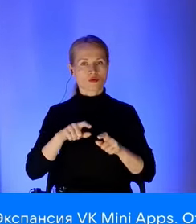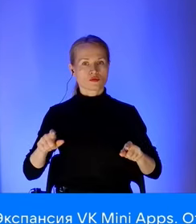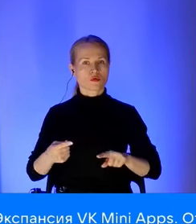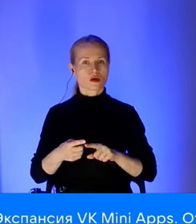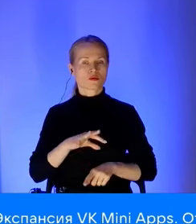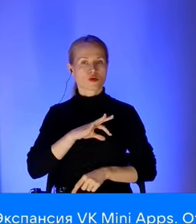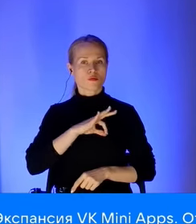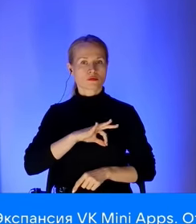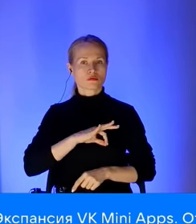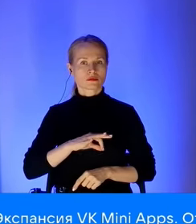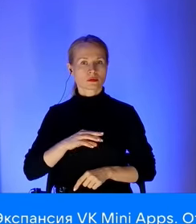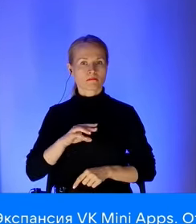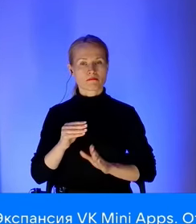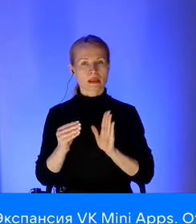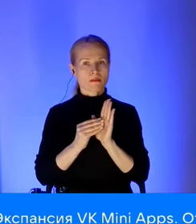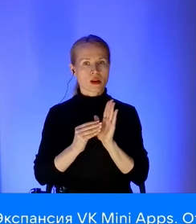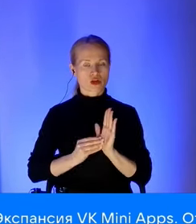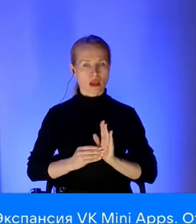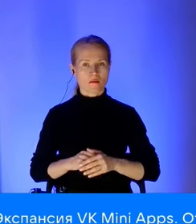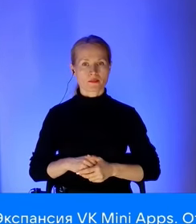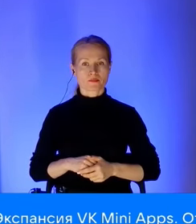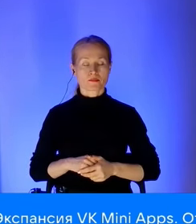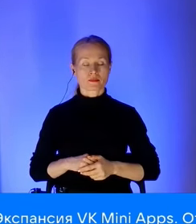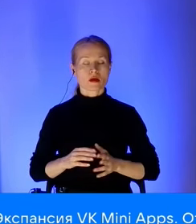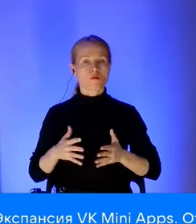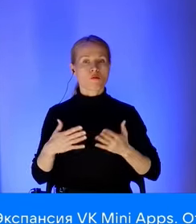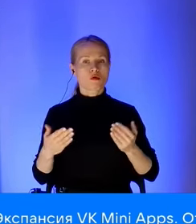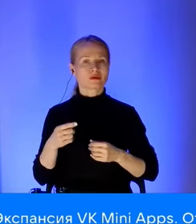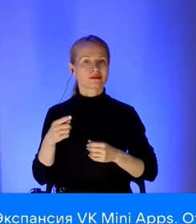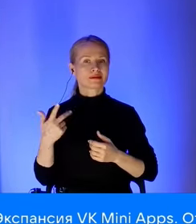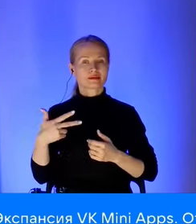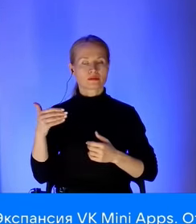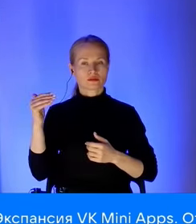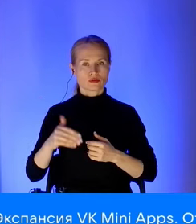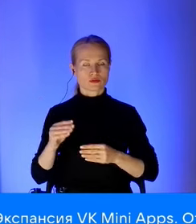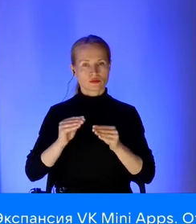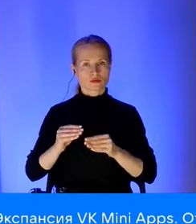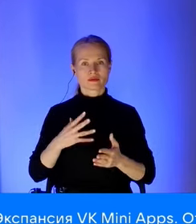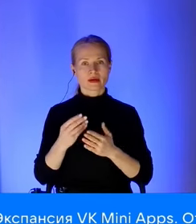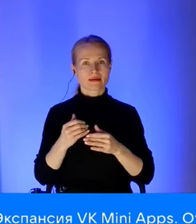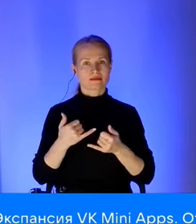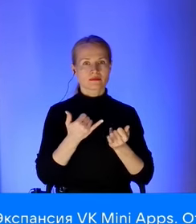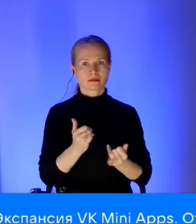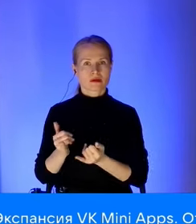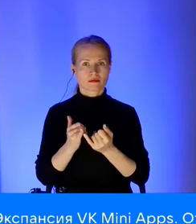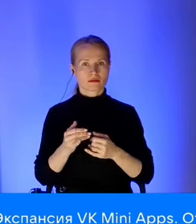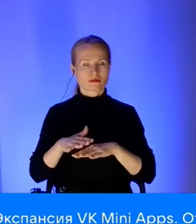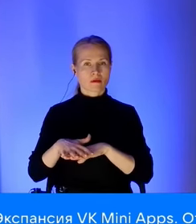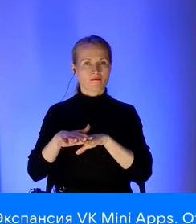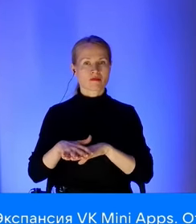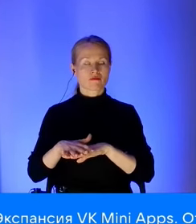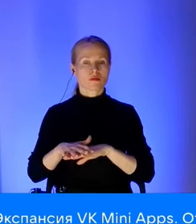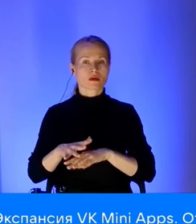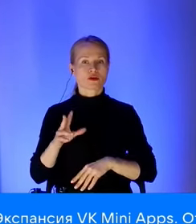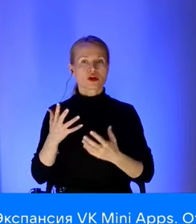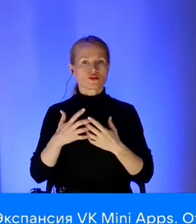пользуется мини-приложениями. Более 30 тысяч разработчиков создали свои сервисы на платформе. Но вот эта аудитория